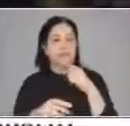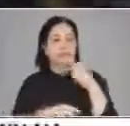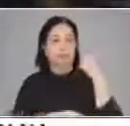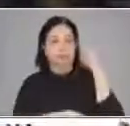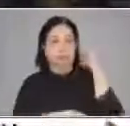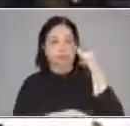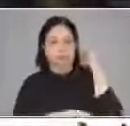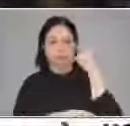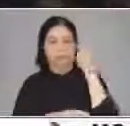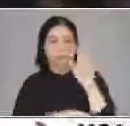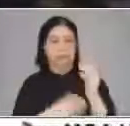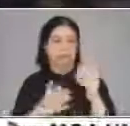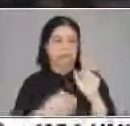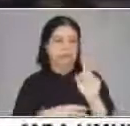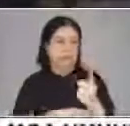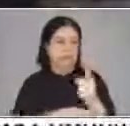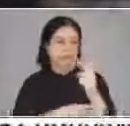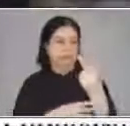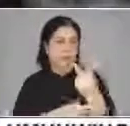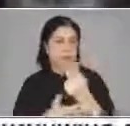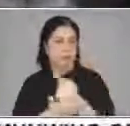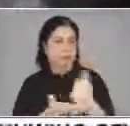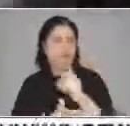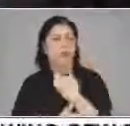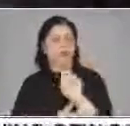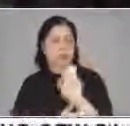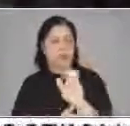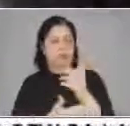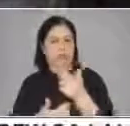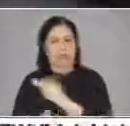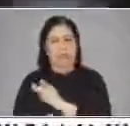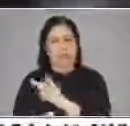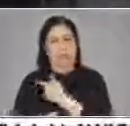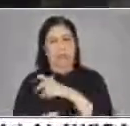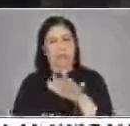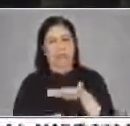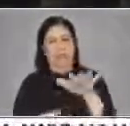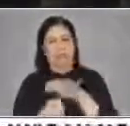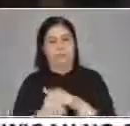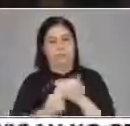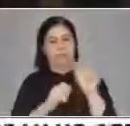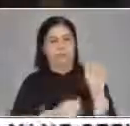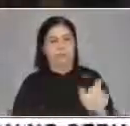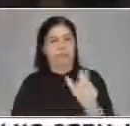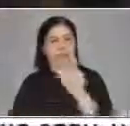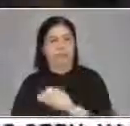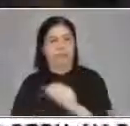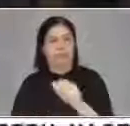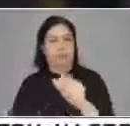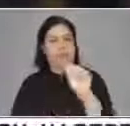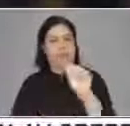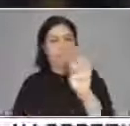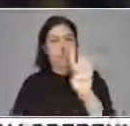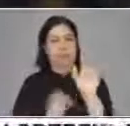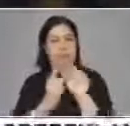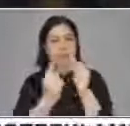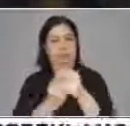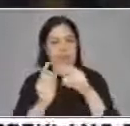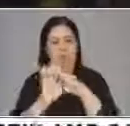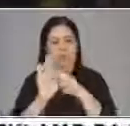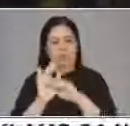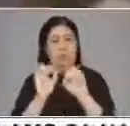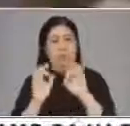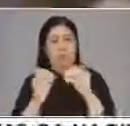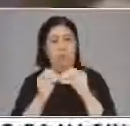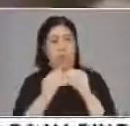namin, maraming salamat at titingnan namin kung ano, hindi pa sa ngayon, hindi pa definite kung kailan at saka kung ilan